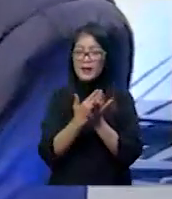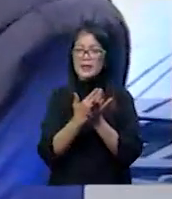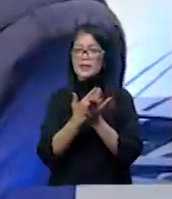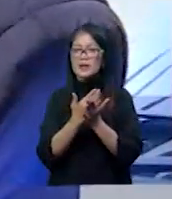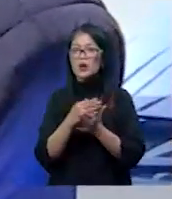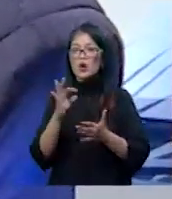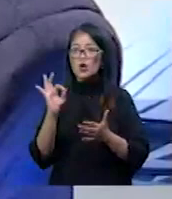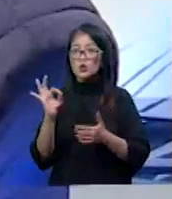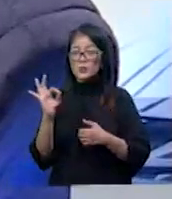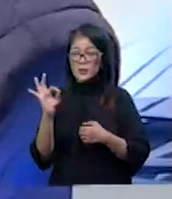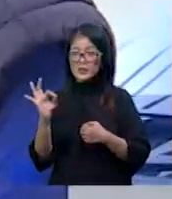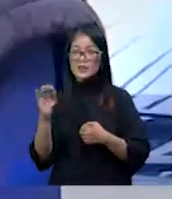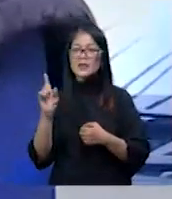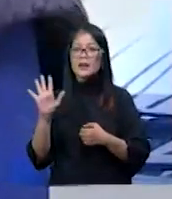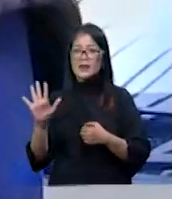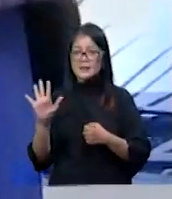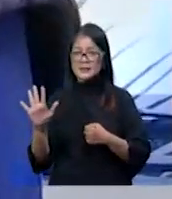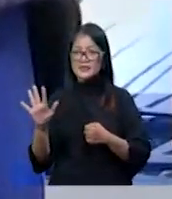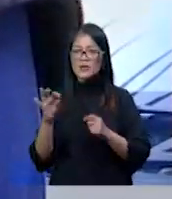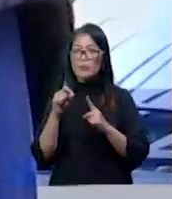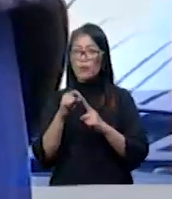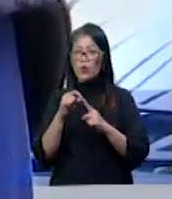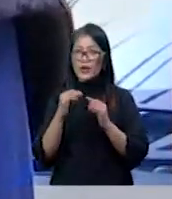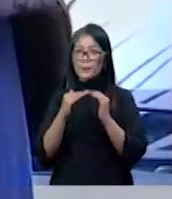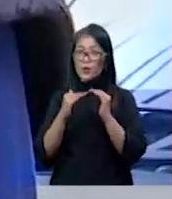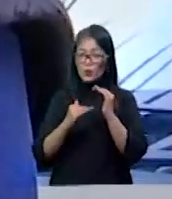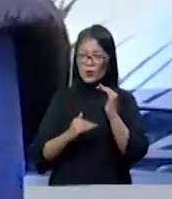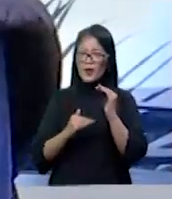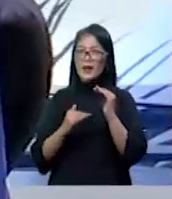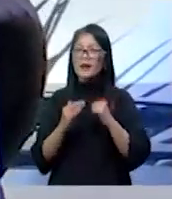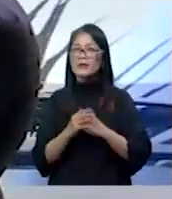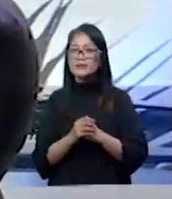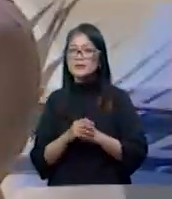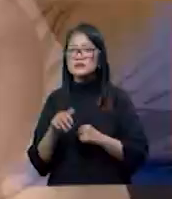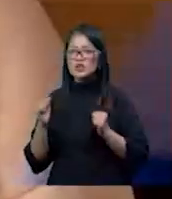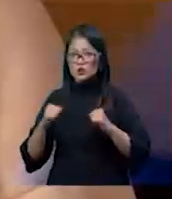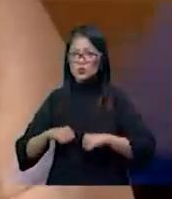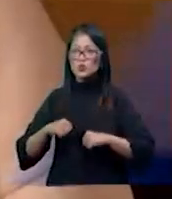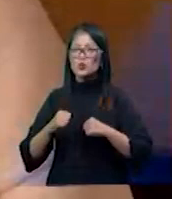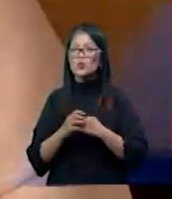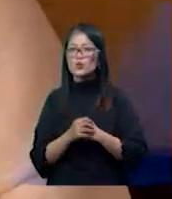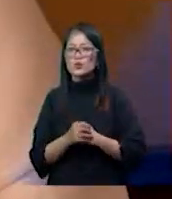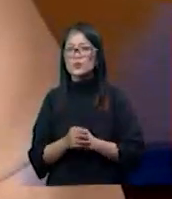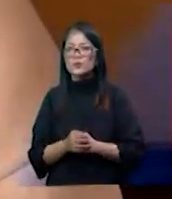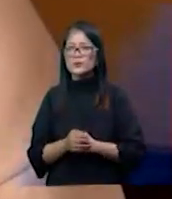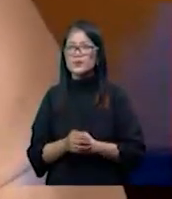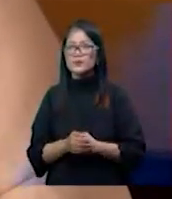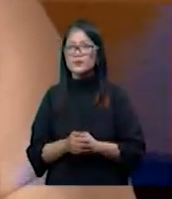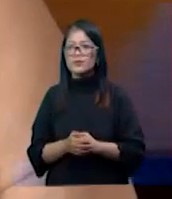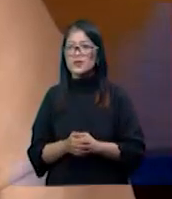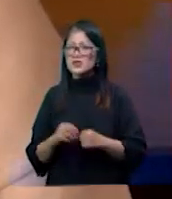otomatis poin kita berkurang akumulasinya. Ya setuju sih saya nggak setuju